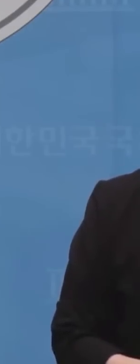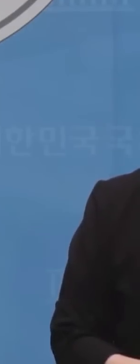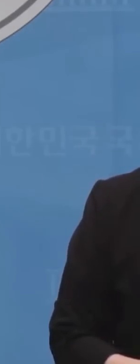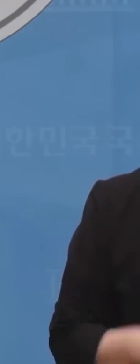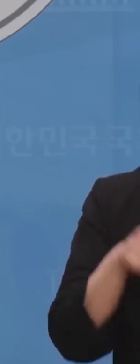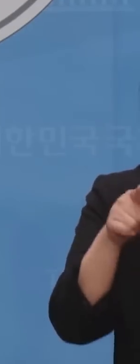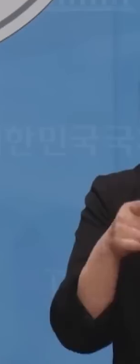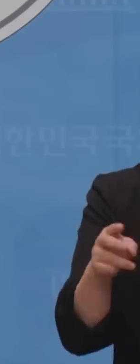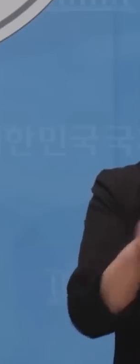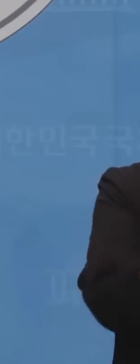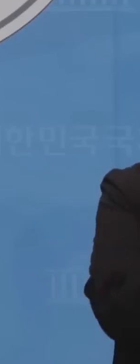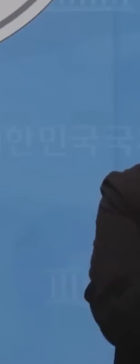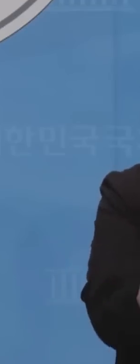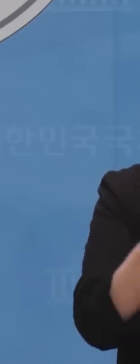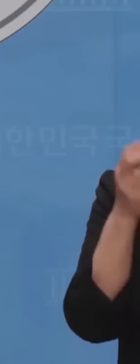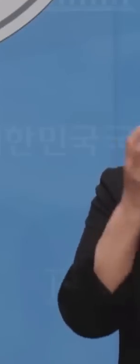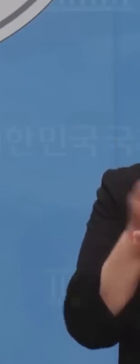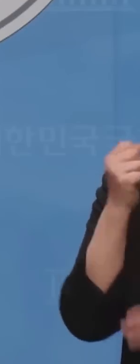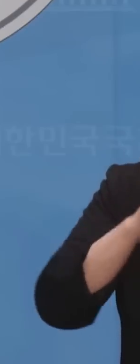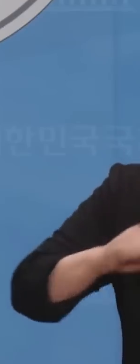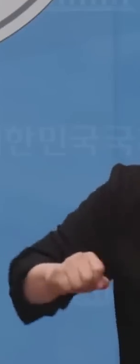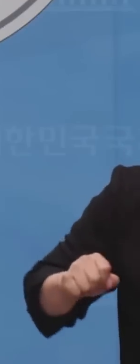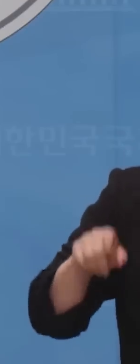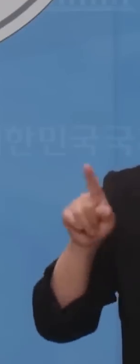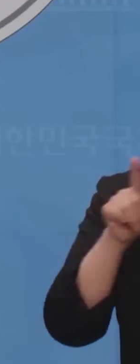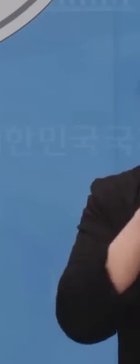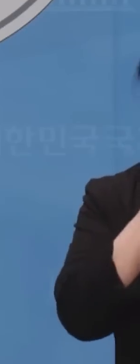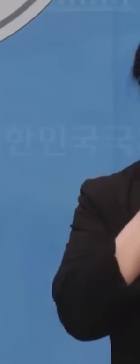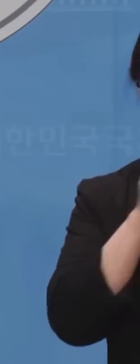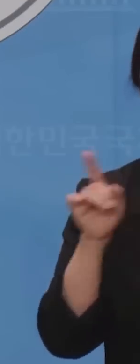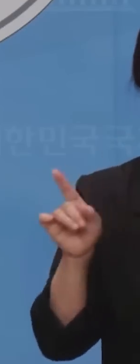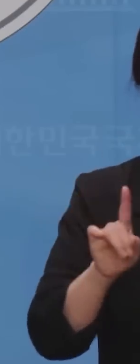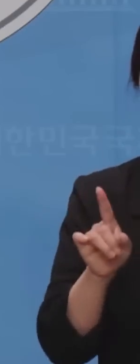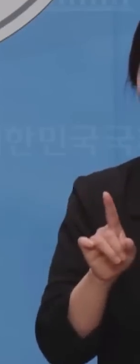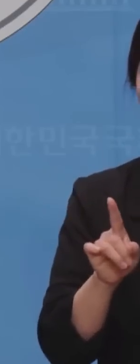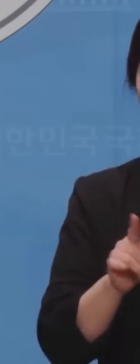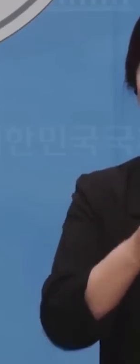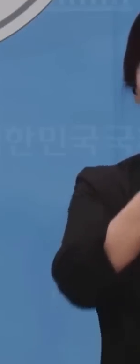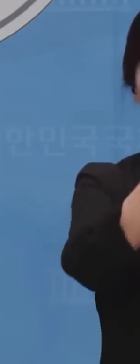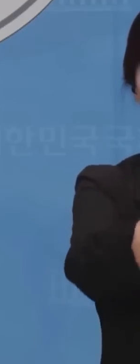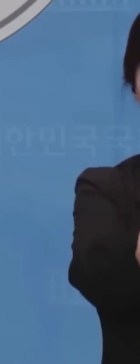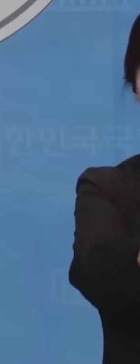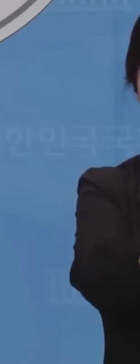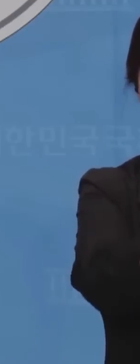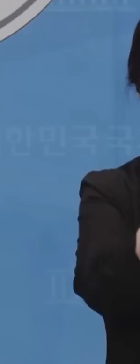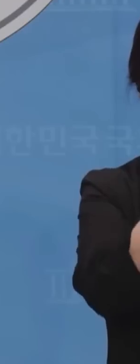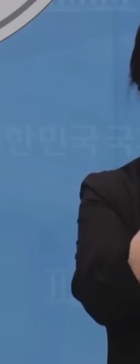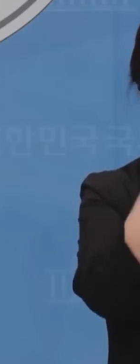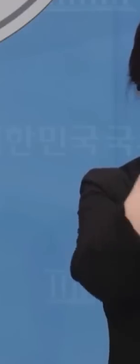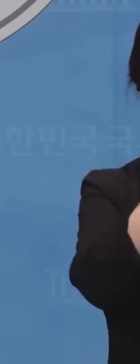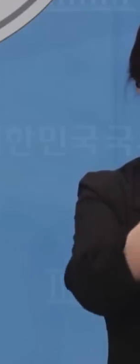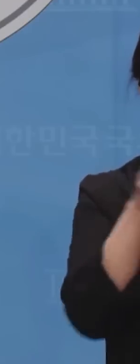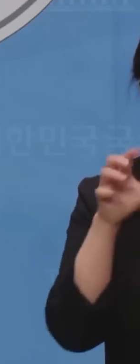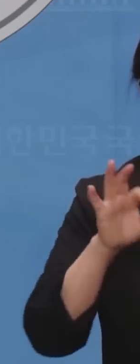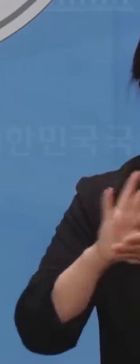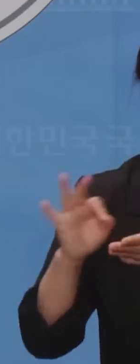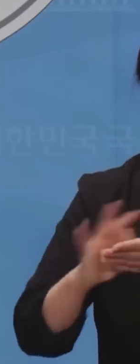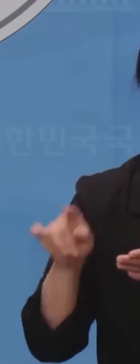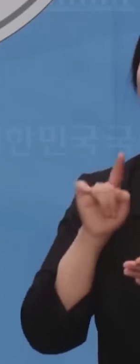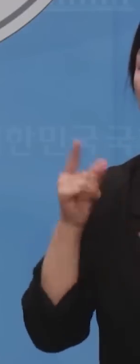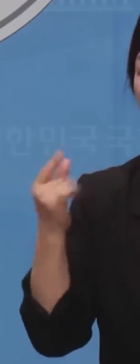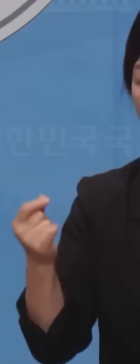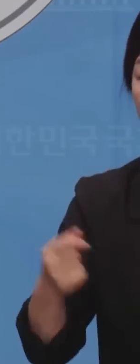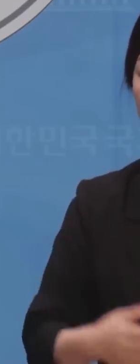이를 두고 위법이 아니다 운운하는 것은 법을 비윤리의 핑계로 쓰는